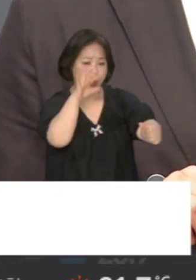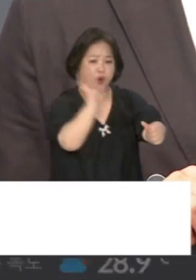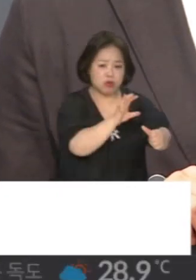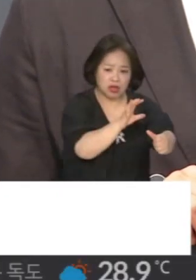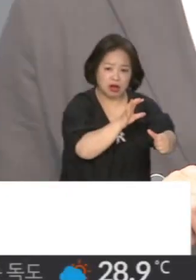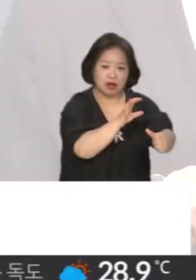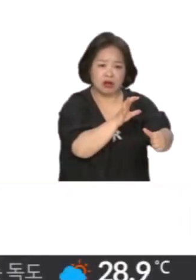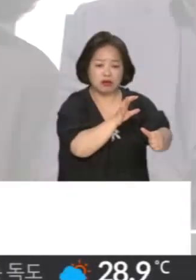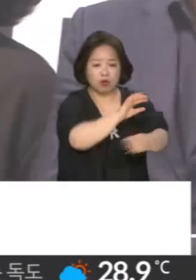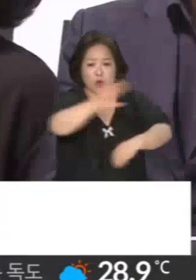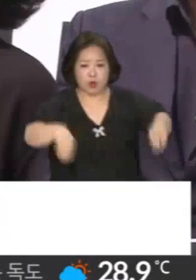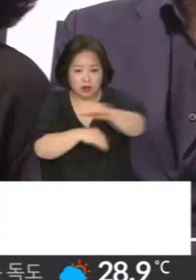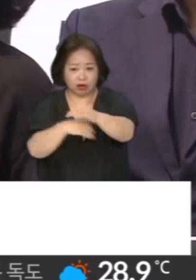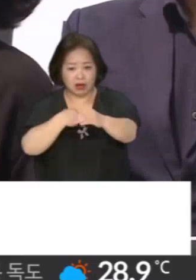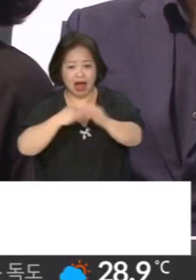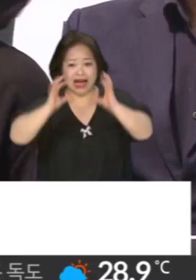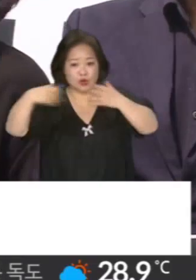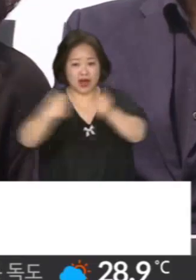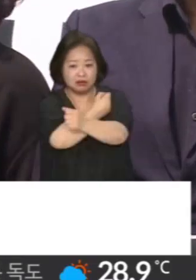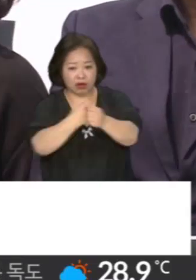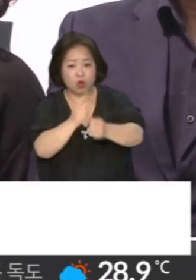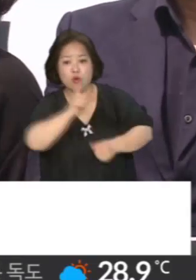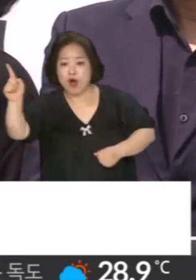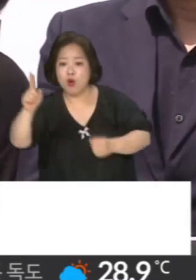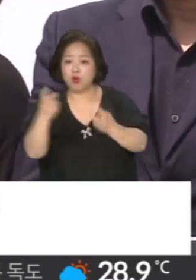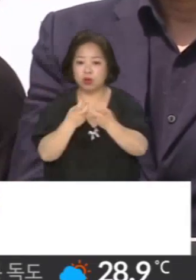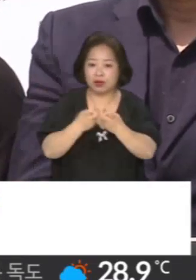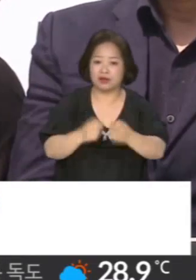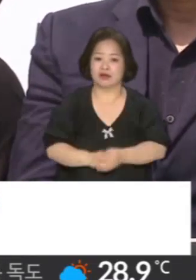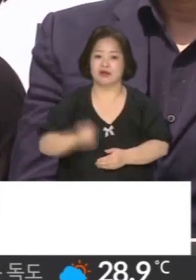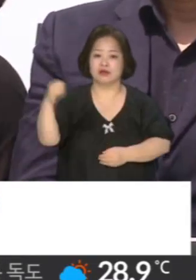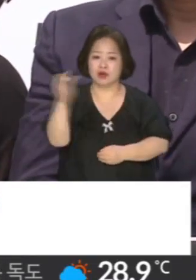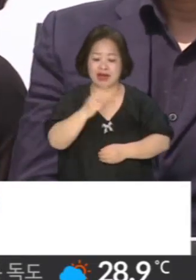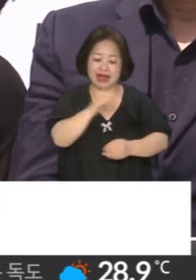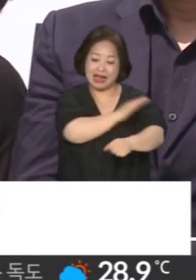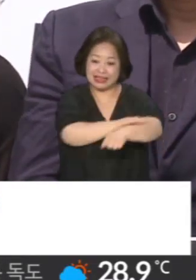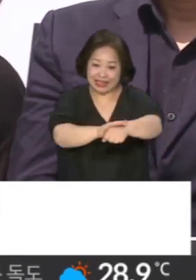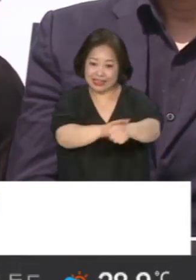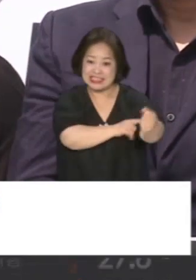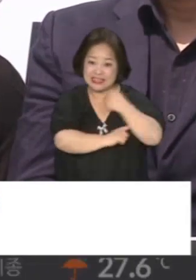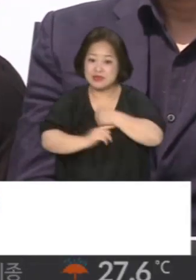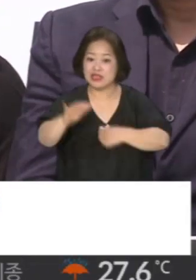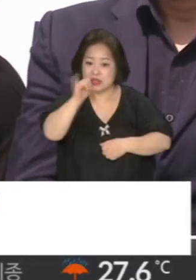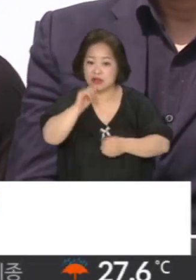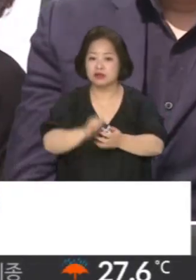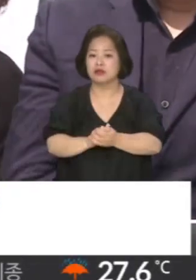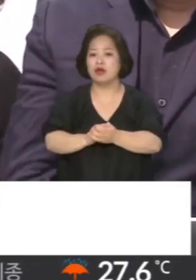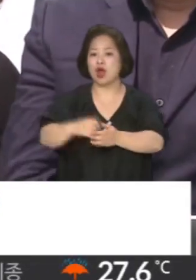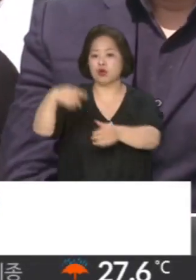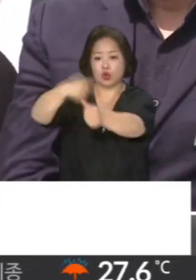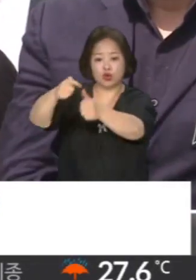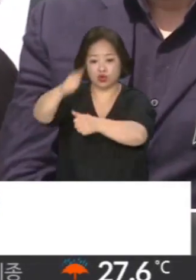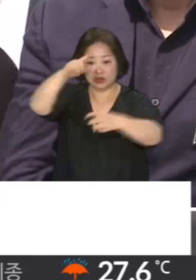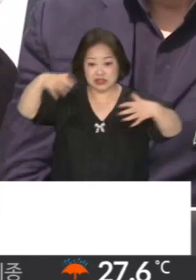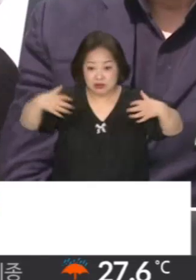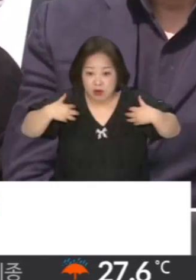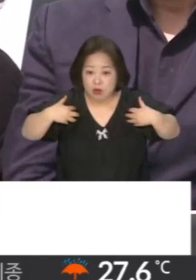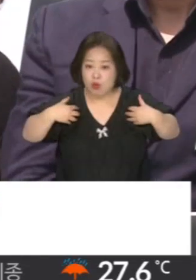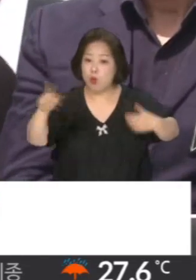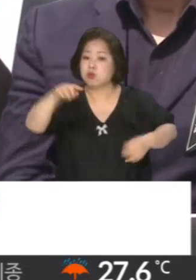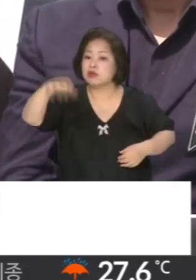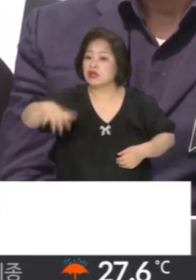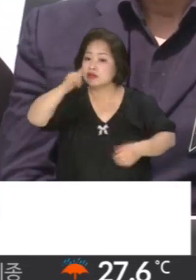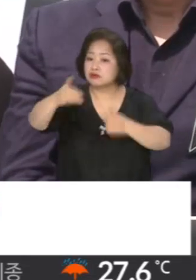신고하면 어떡하지? 가장 힘이 돼야 될 교육청과 관리자는 도대체 어디에 있었습니까? 95%의